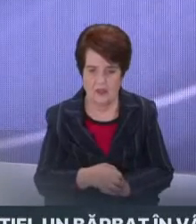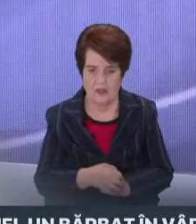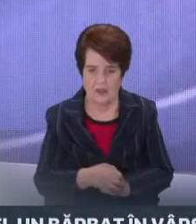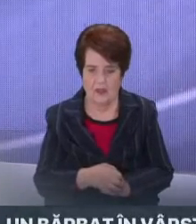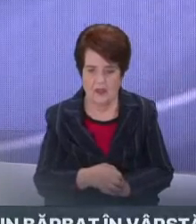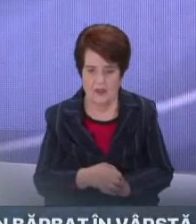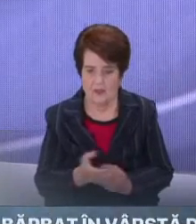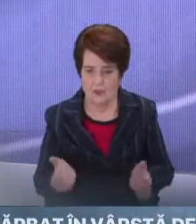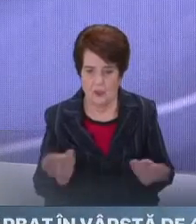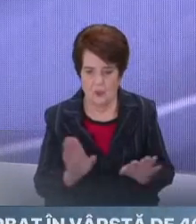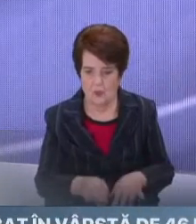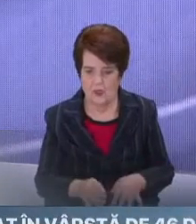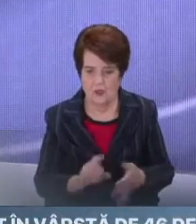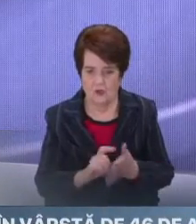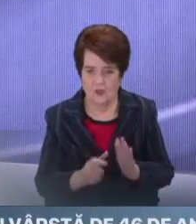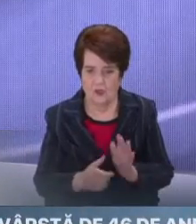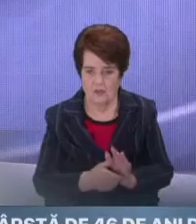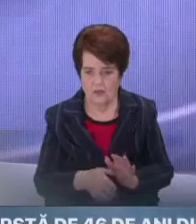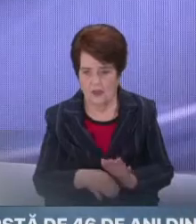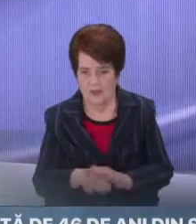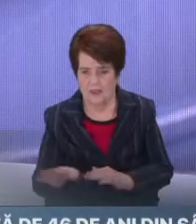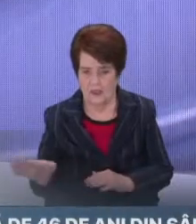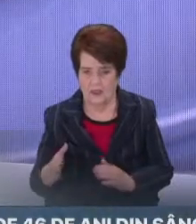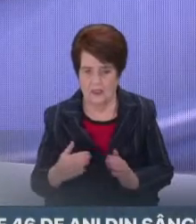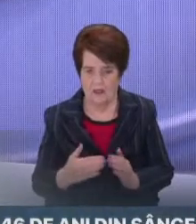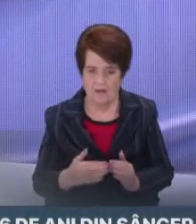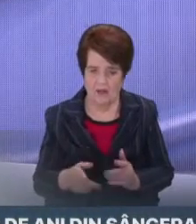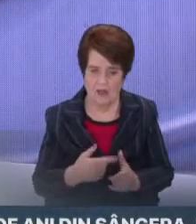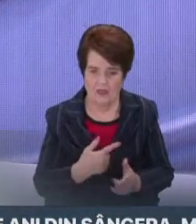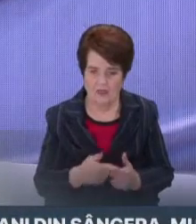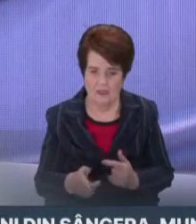iasă în încăperi și să iasă afară, sau